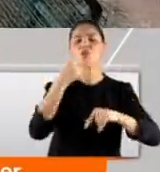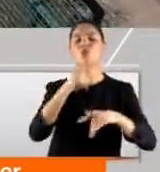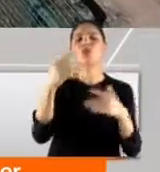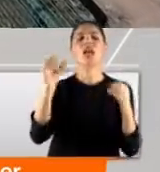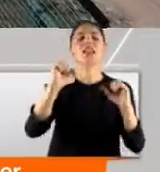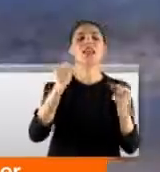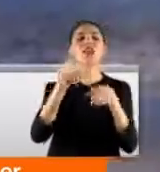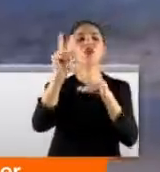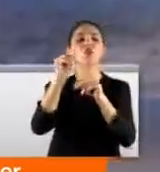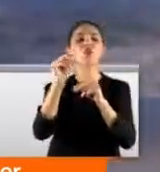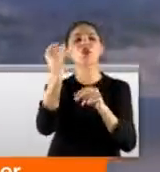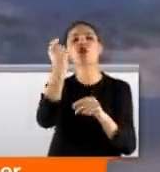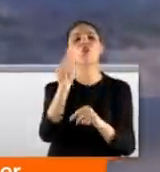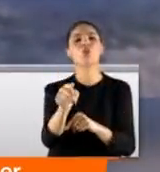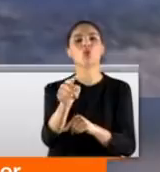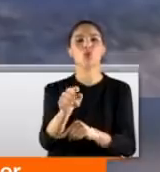uykusunu unuttu.